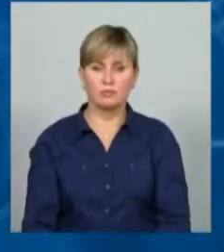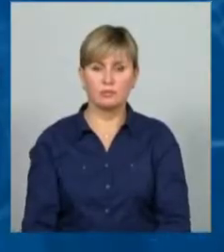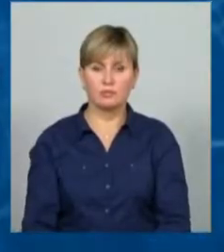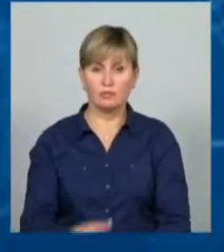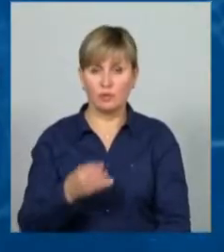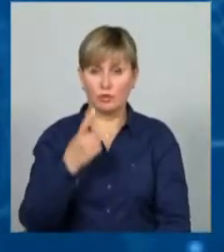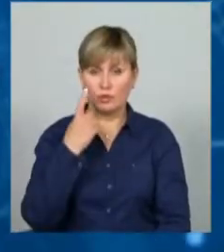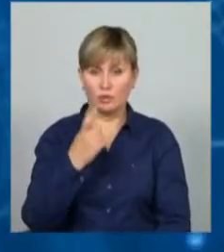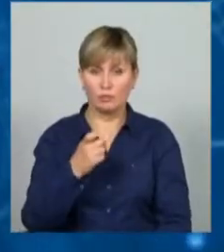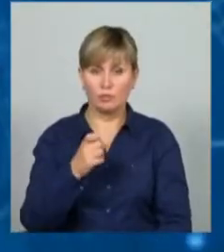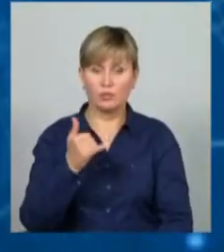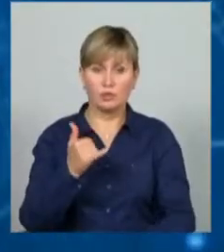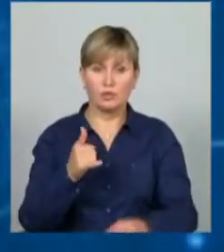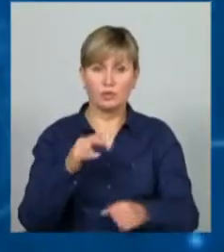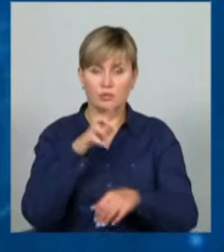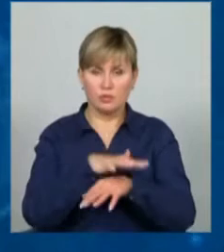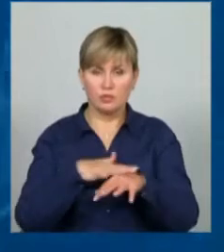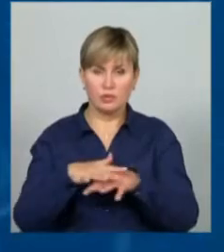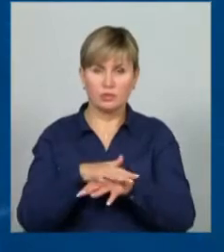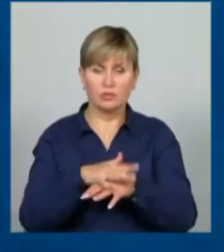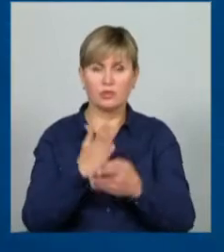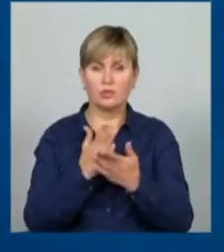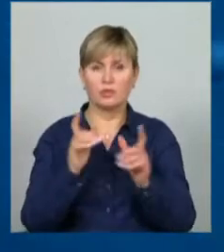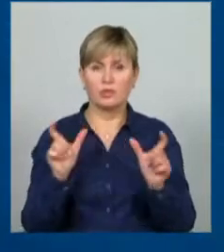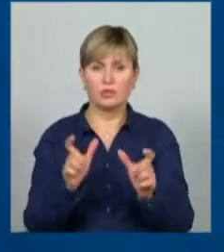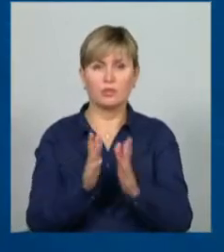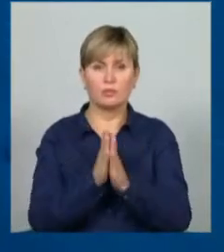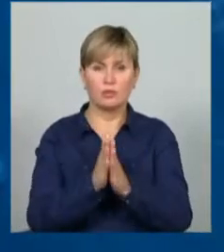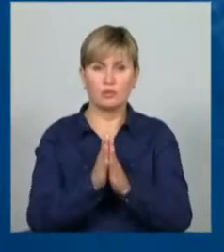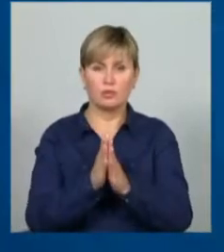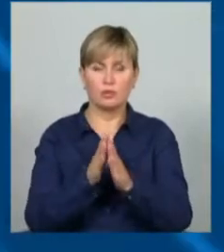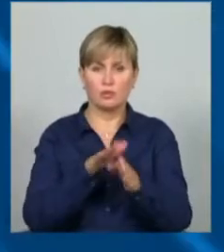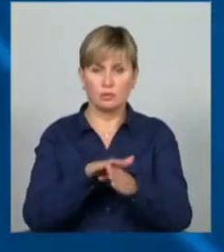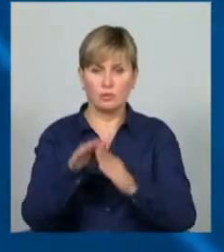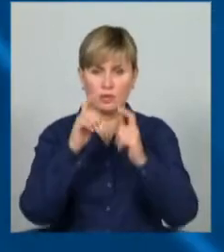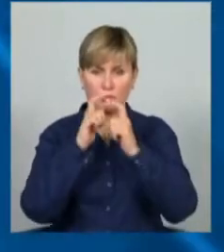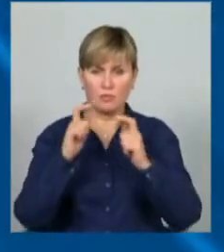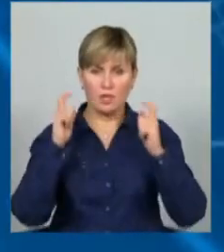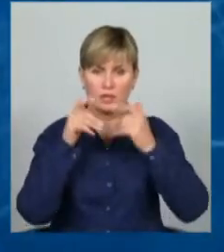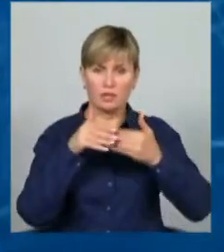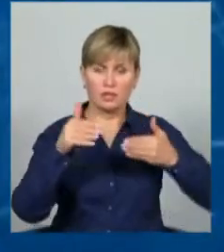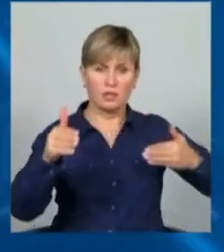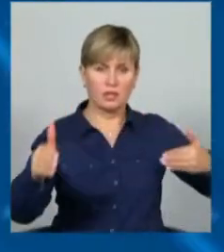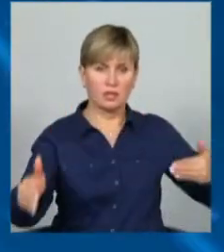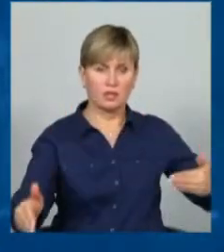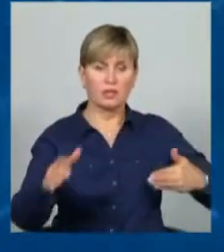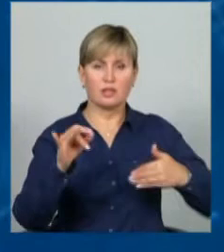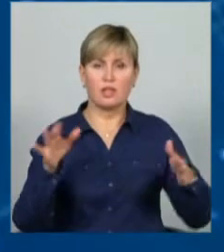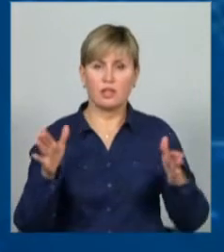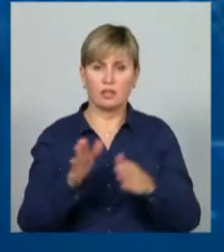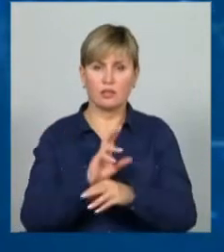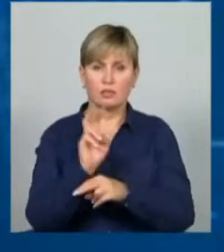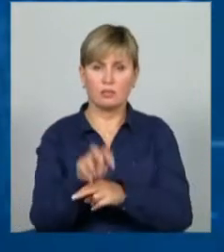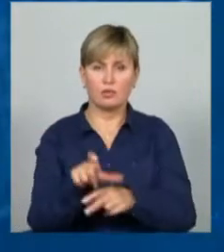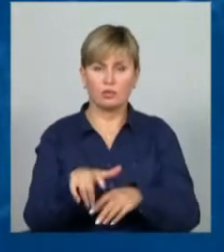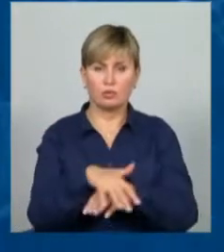Еще раз напоминаем, по всей стране действует карантин, поэтому убедительно просим вас соблюдать масочный режим, социальное дистанцирование и ограничить